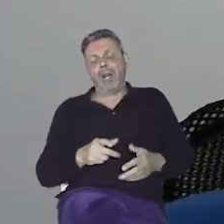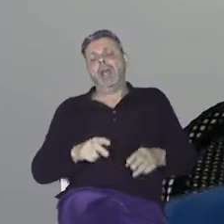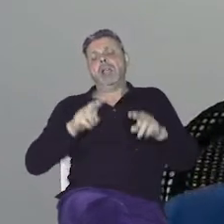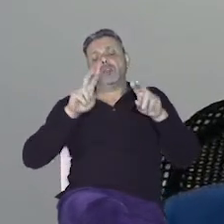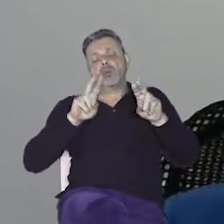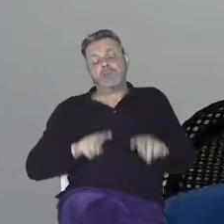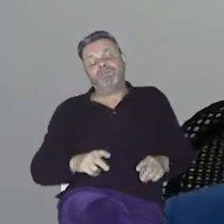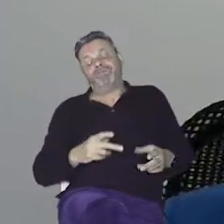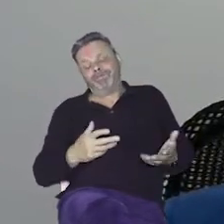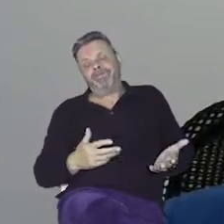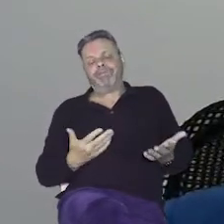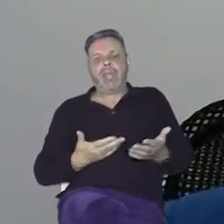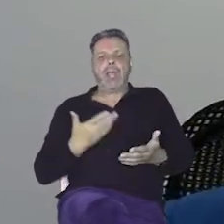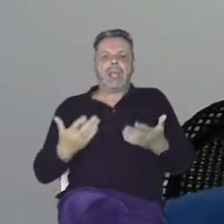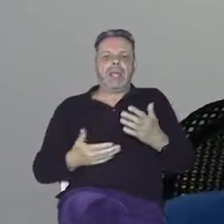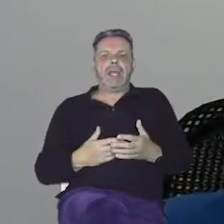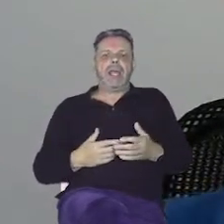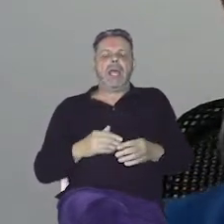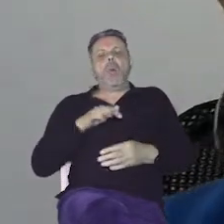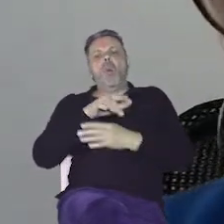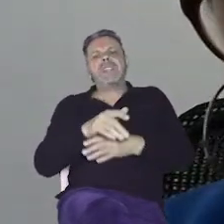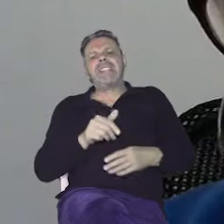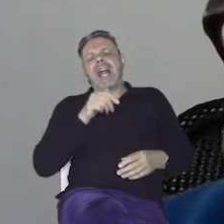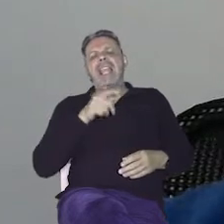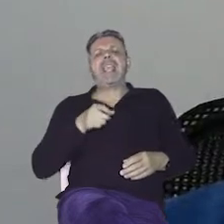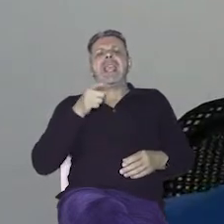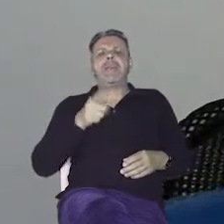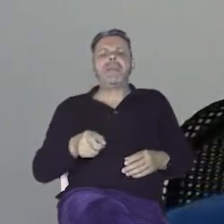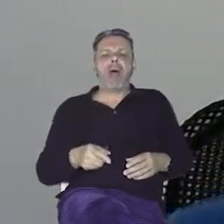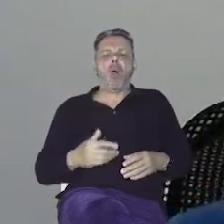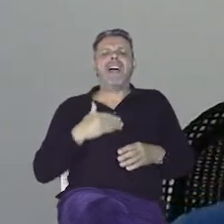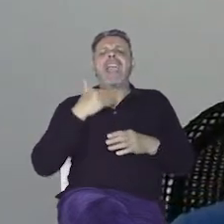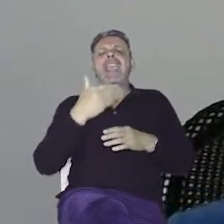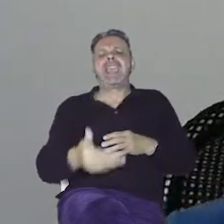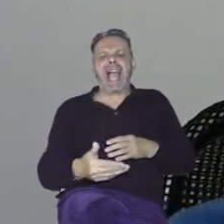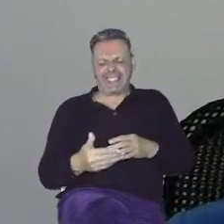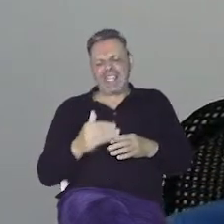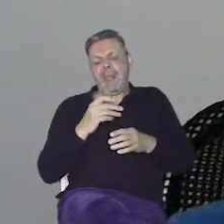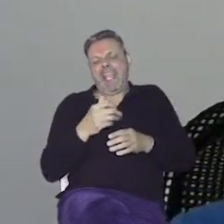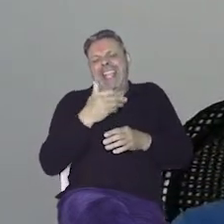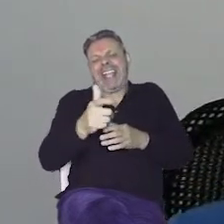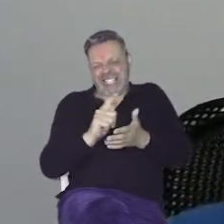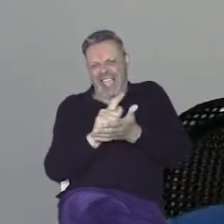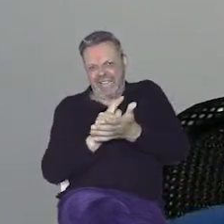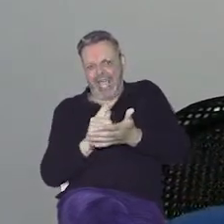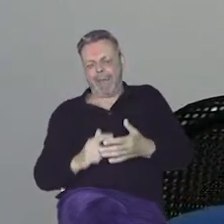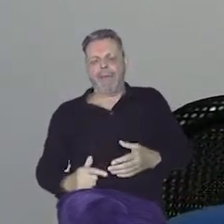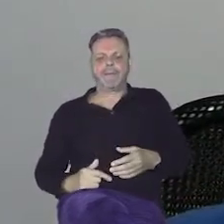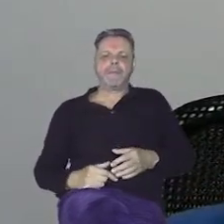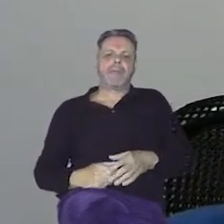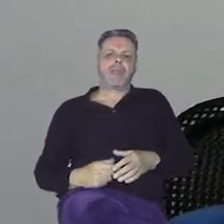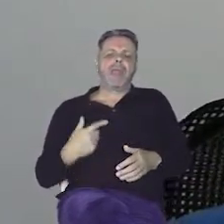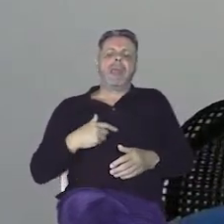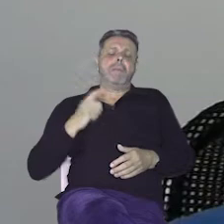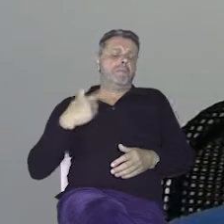neki način utjecali i na ovaj kasni period. Tako da moram reći da moramo svi